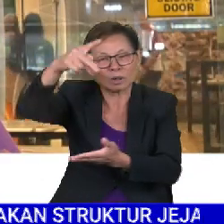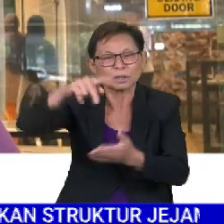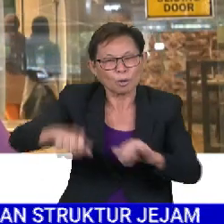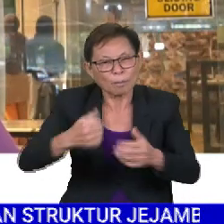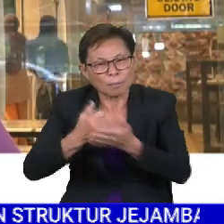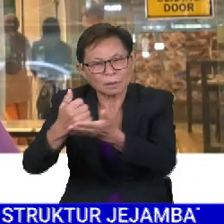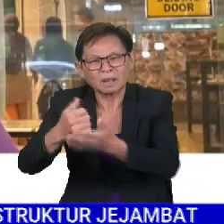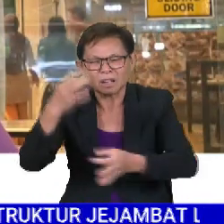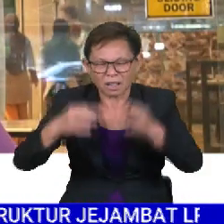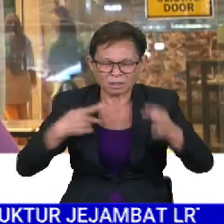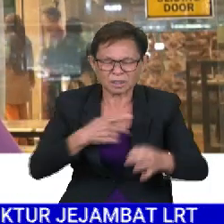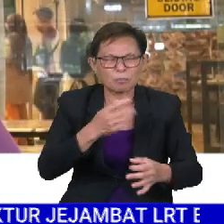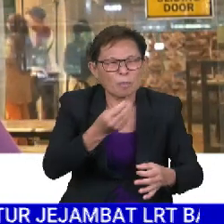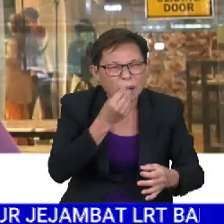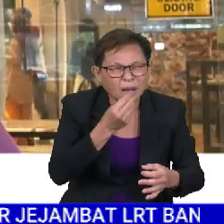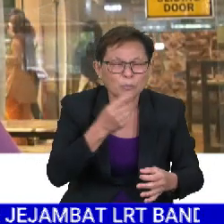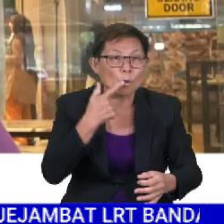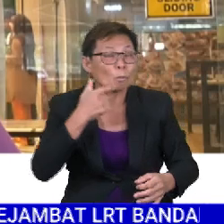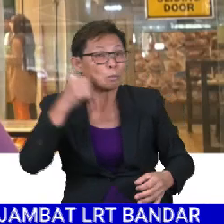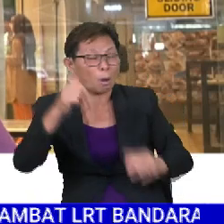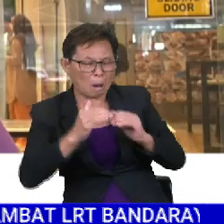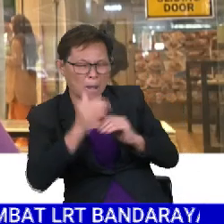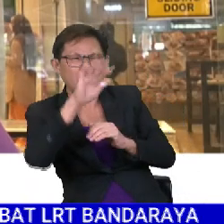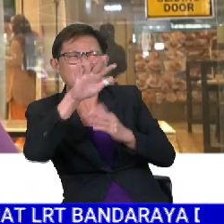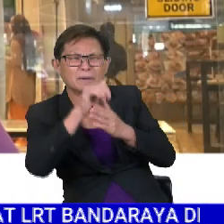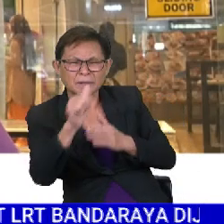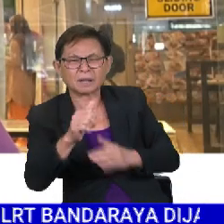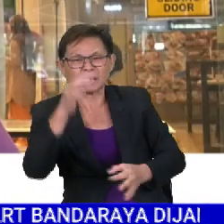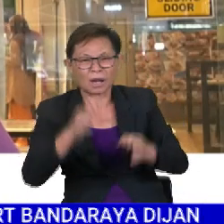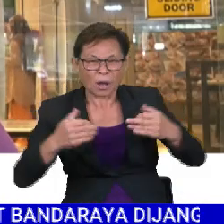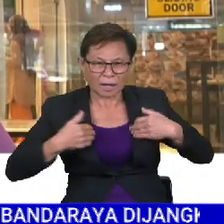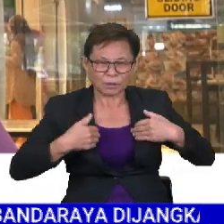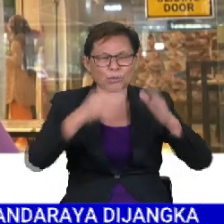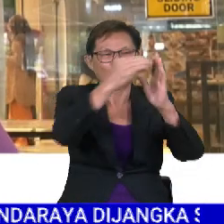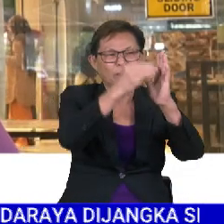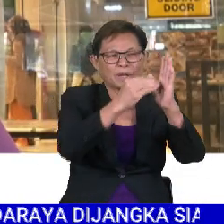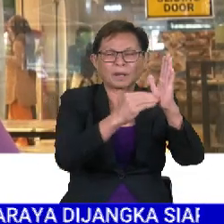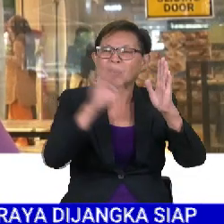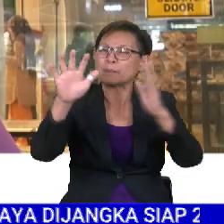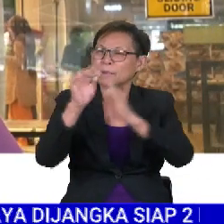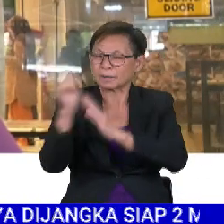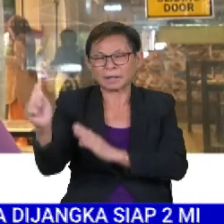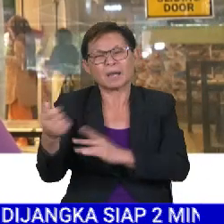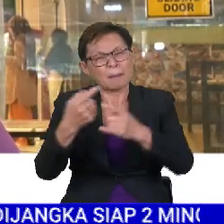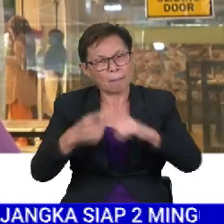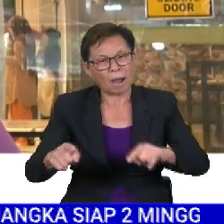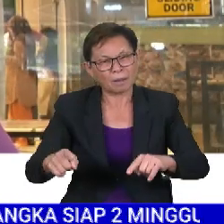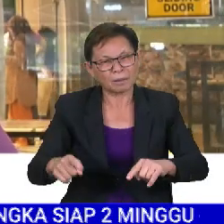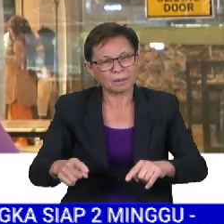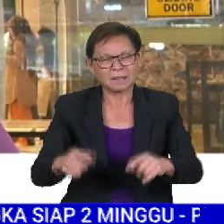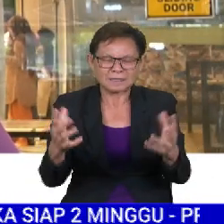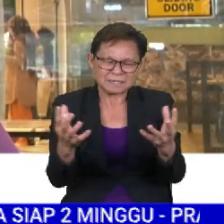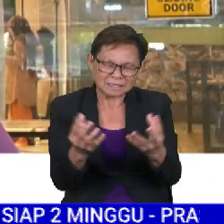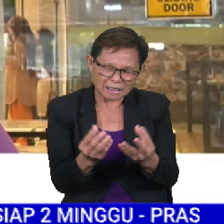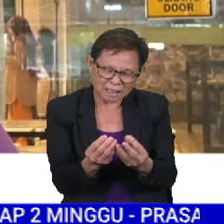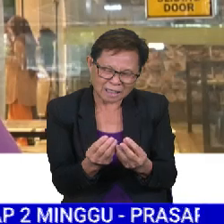nak merasa makanan yang sedap, lebih daripada RM5. So kalau dia ada buat satu menu RM5 tapi dia portion tu